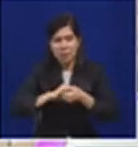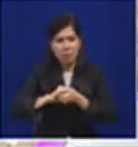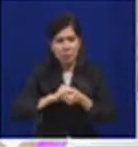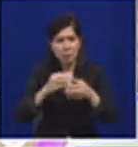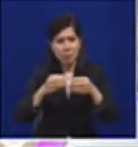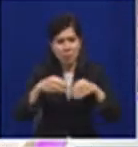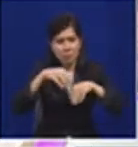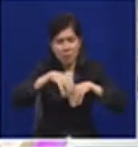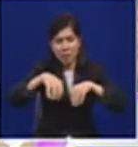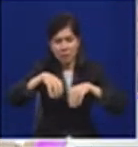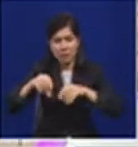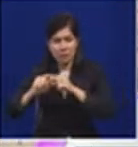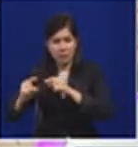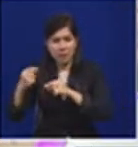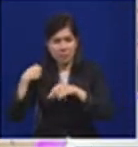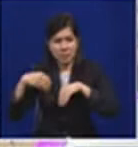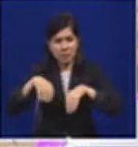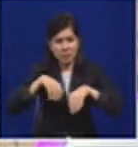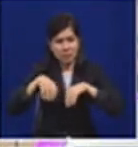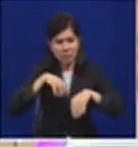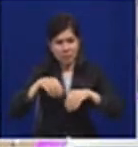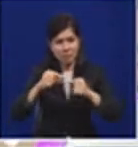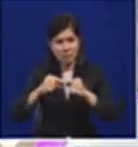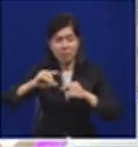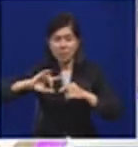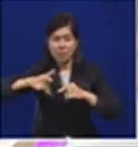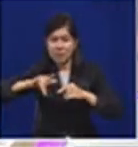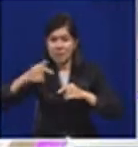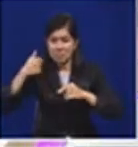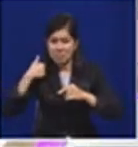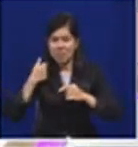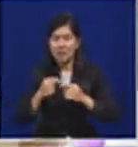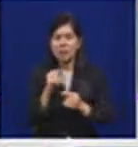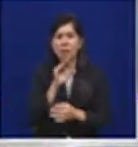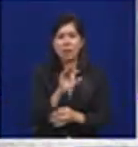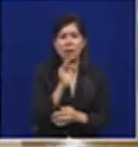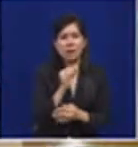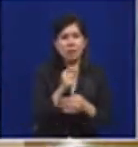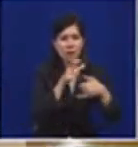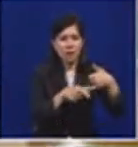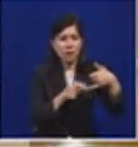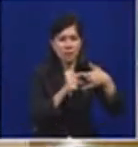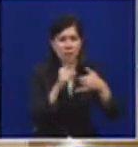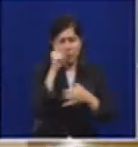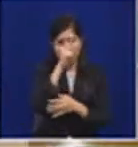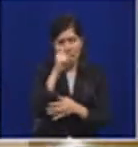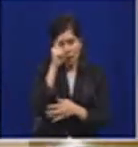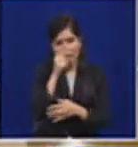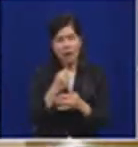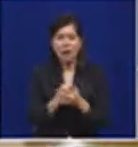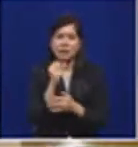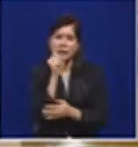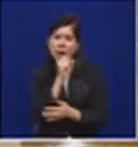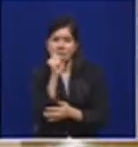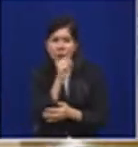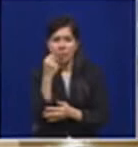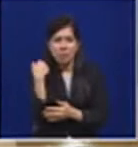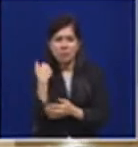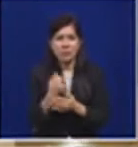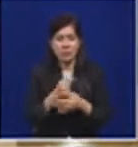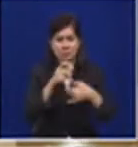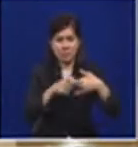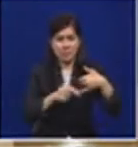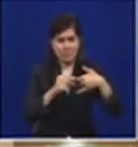ดทำวีดิทัศน์ประชาสัมพันธ์โครงการโดยเลือกนะคะนักร้องนักแสดงที่มีอิทธิพลต่อวัยรุ่นอย่างเช่นคุณเป้อ